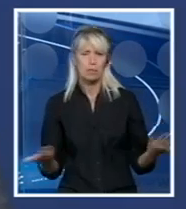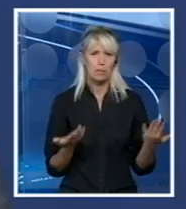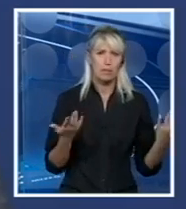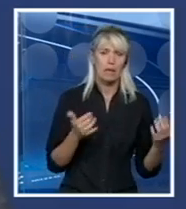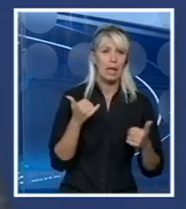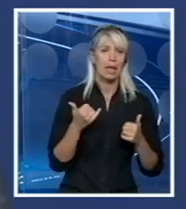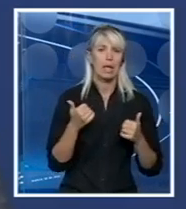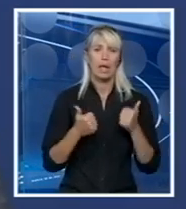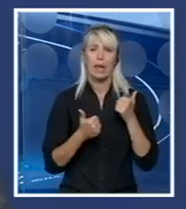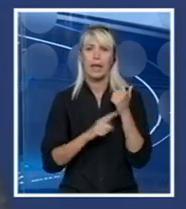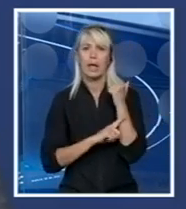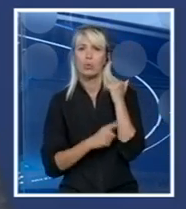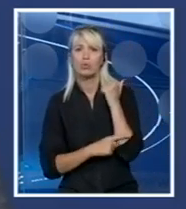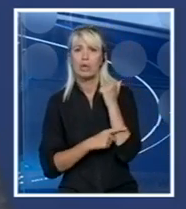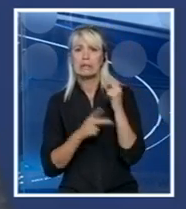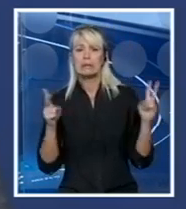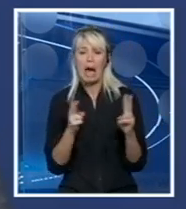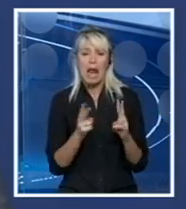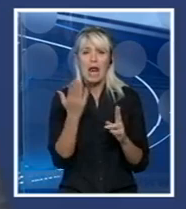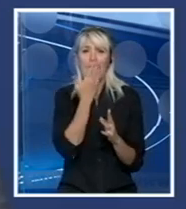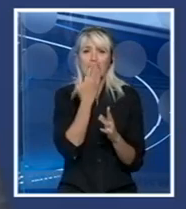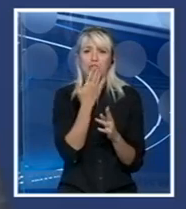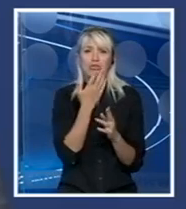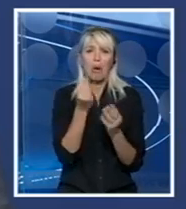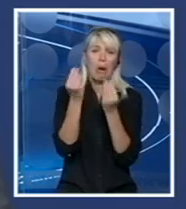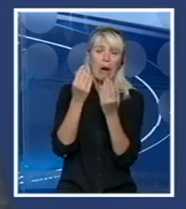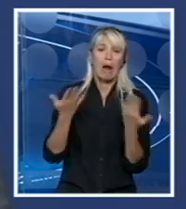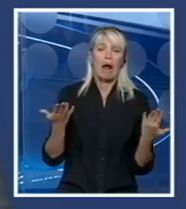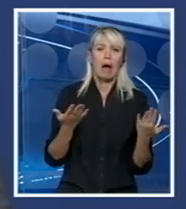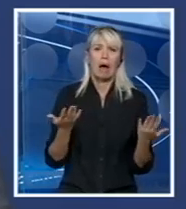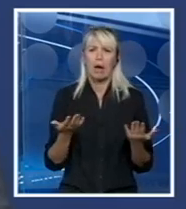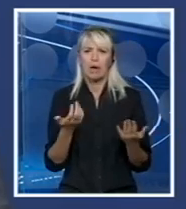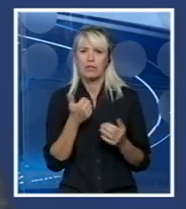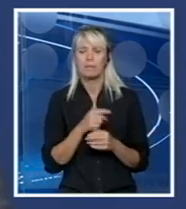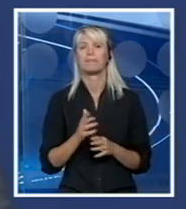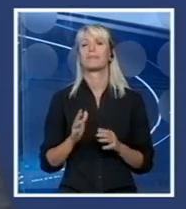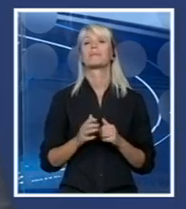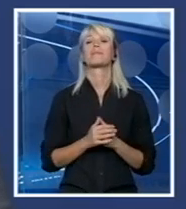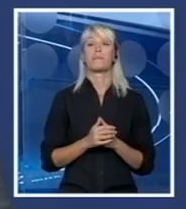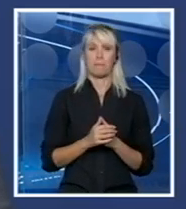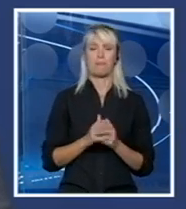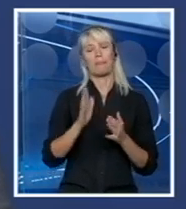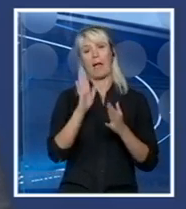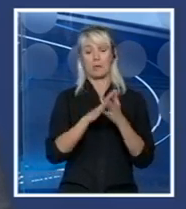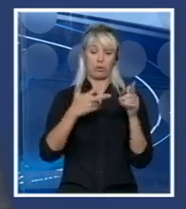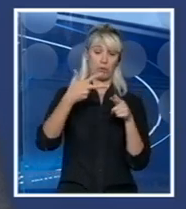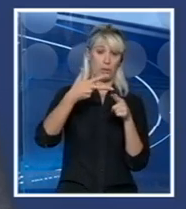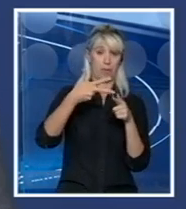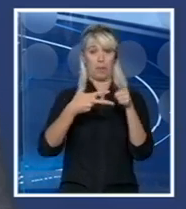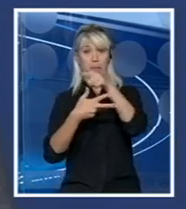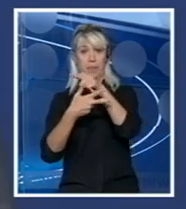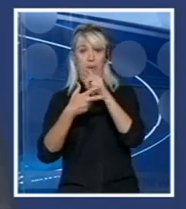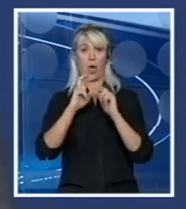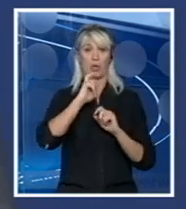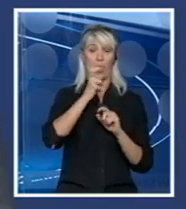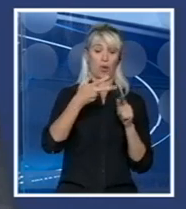gubiti deo školskog programa ili ne? Ajde, krenemo od ovoga poslednjeg, pošto to mora da radite u školi da bi